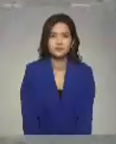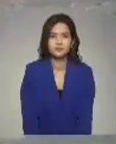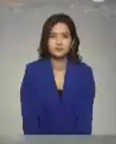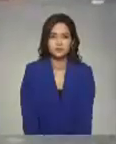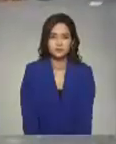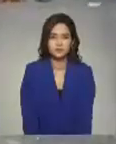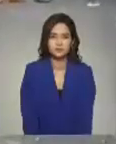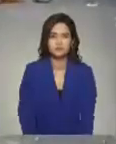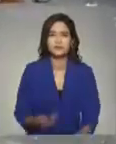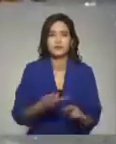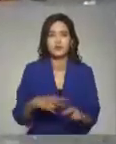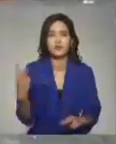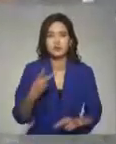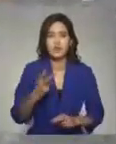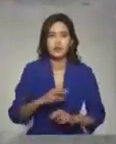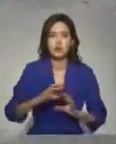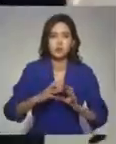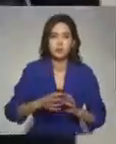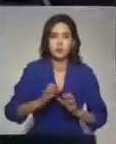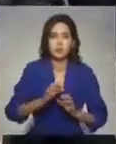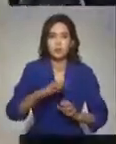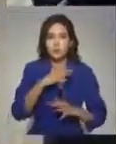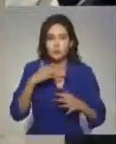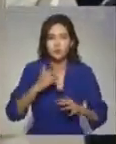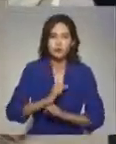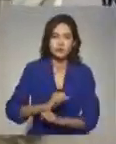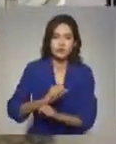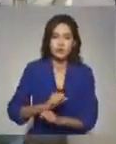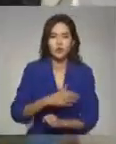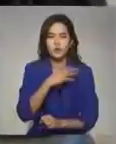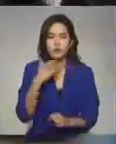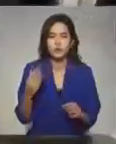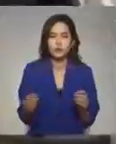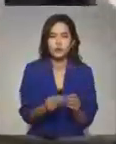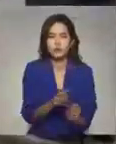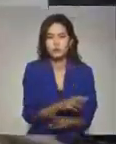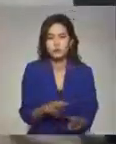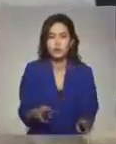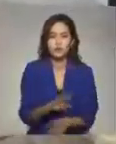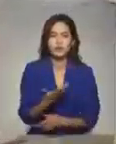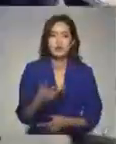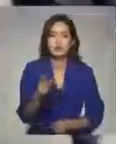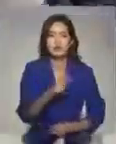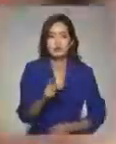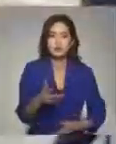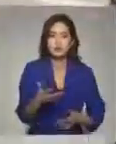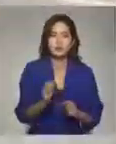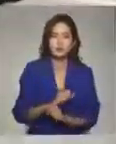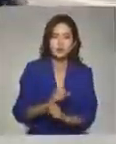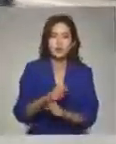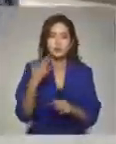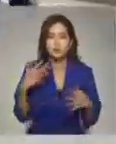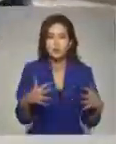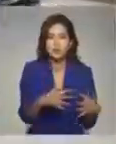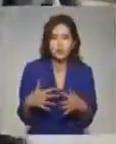Это уже вторая массовая забастовка за месяц. На улицы городов вышли более миллиона человек. Полиция разгоняла протестующих слезоточивым газом,